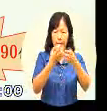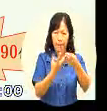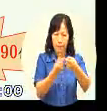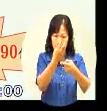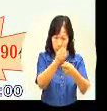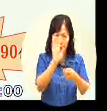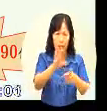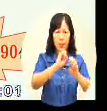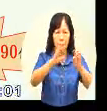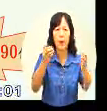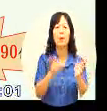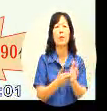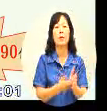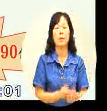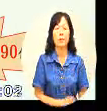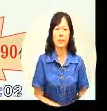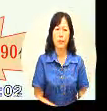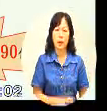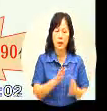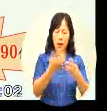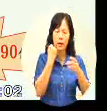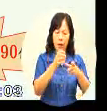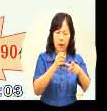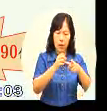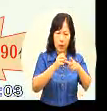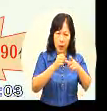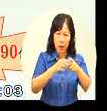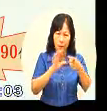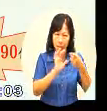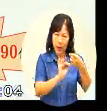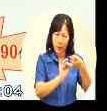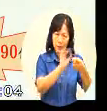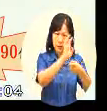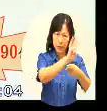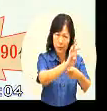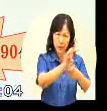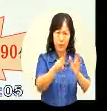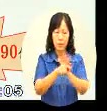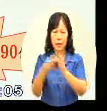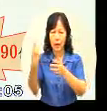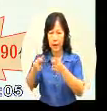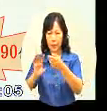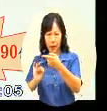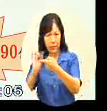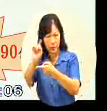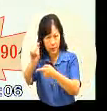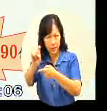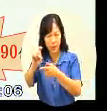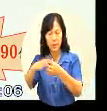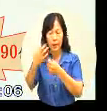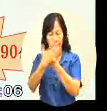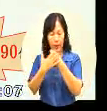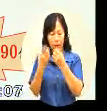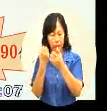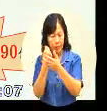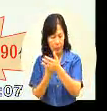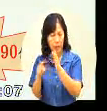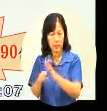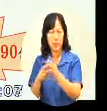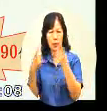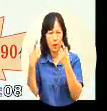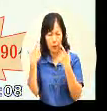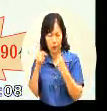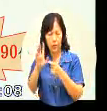公告限值是市价的40%，公告地价是10%，所以你只是维持10%而已